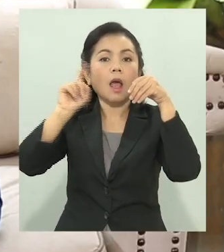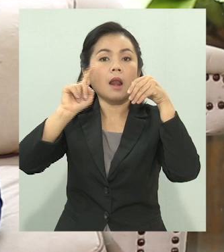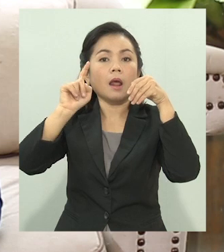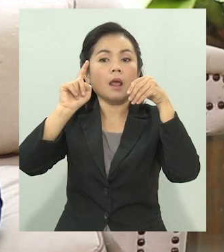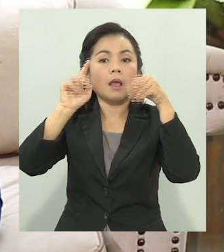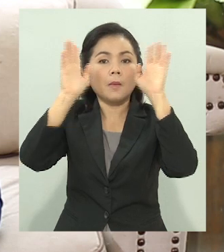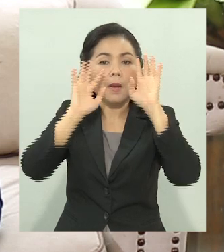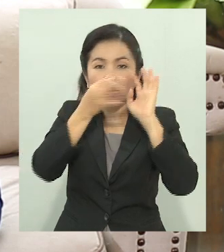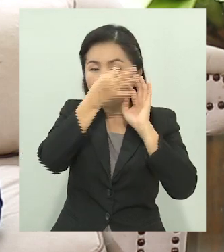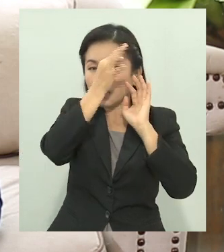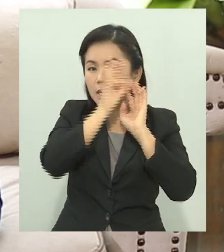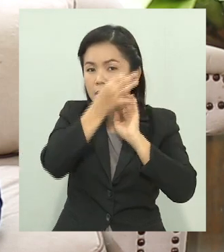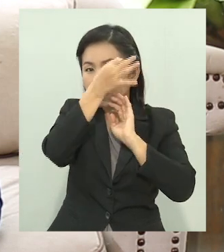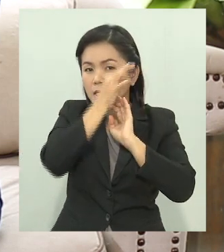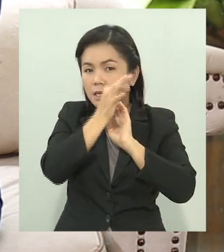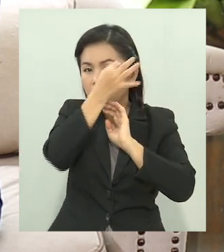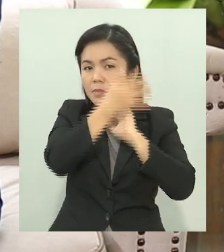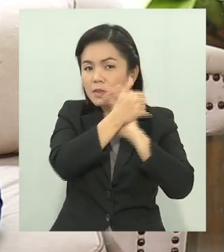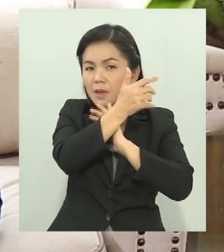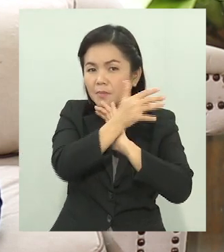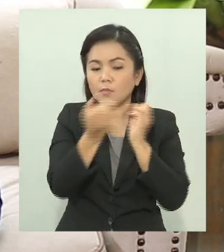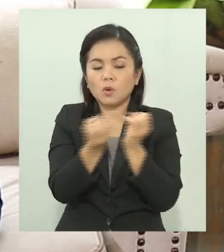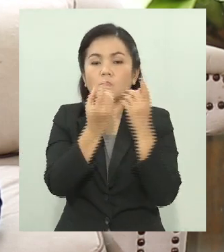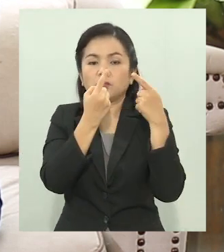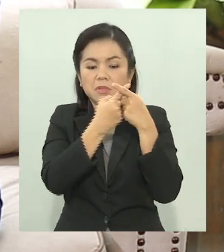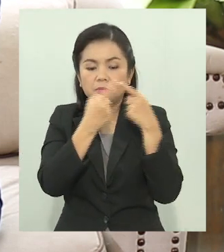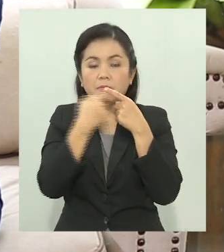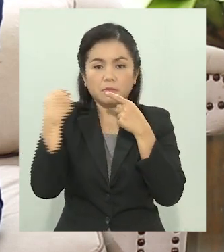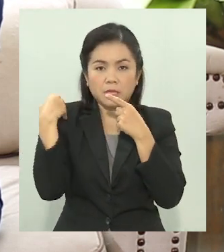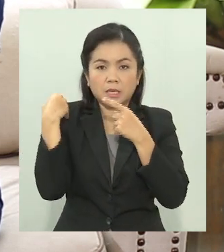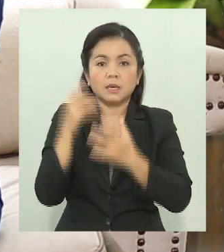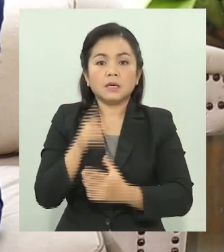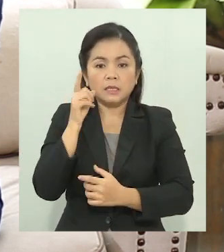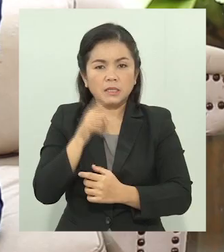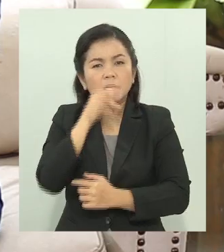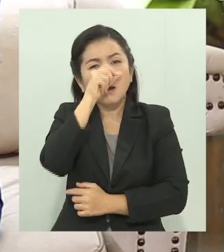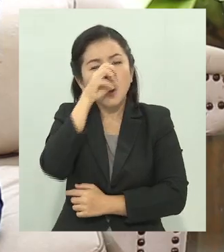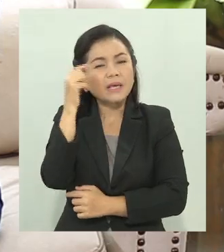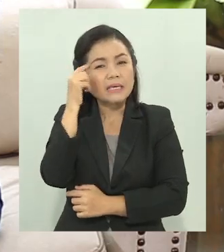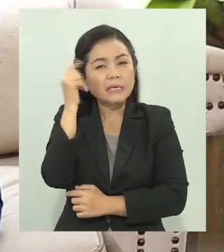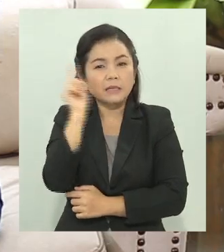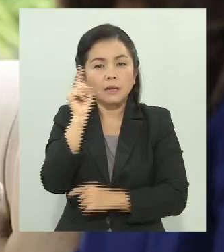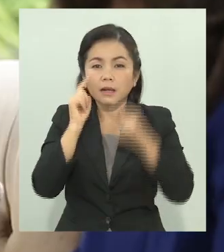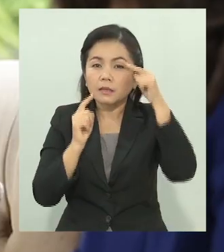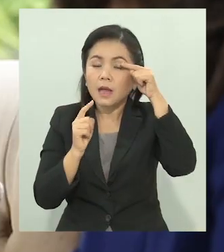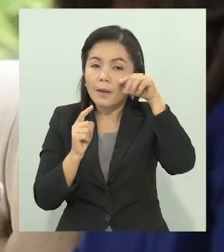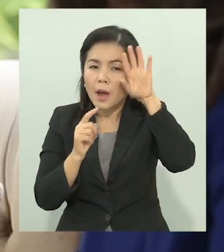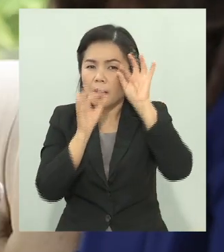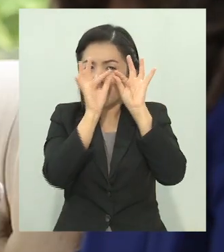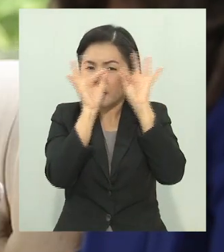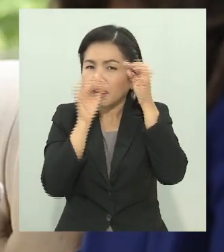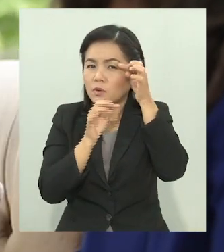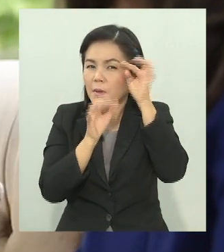ามเนื้อด้านในมัน ใช่ครับอาจจะเกิดการบาดเจ็บเพราะว่าจริงๆชั้นลองคิดดูนะครับตาคนเราตาบนเนี่ยมันบางมาก